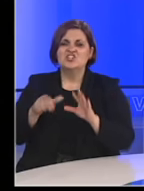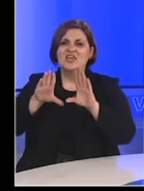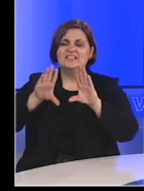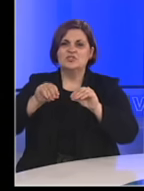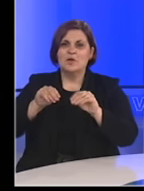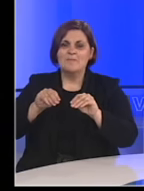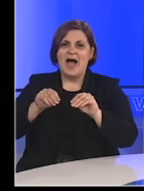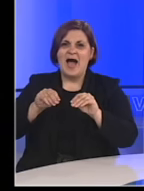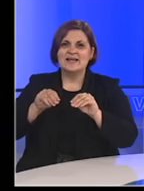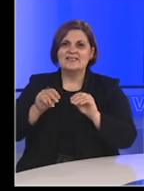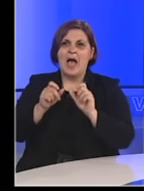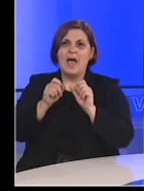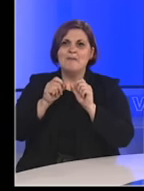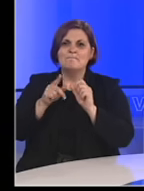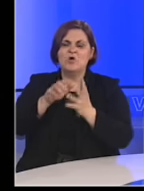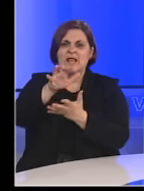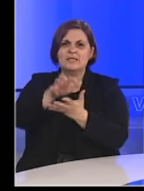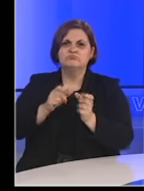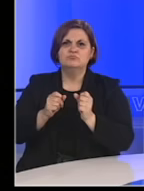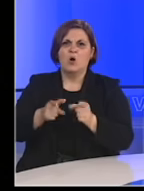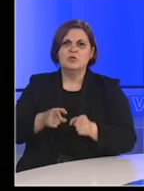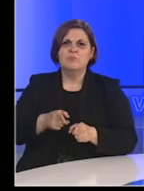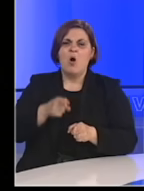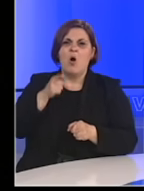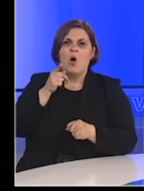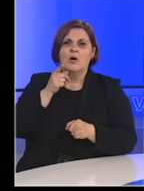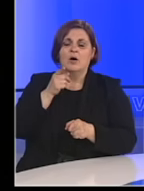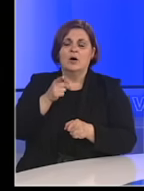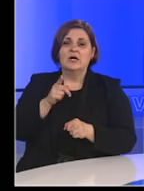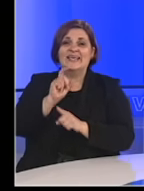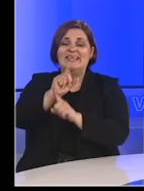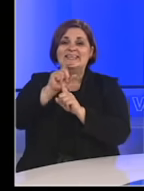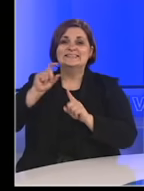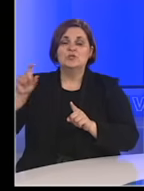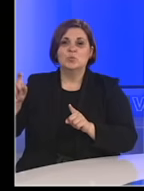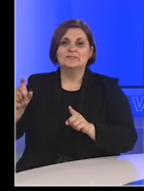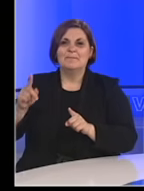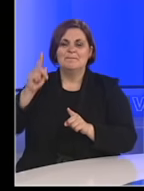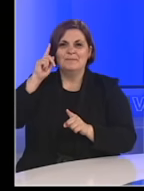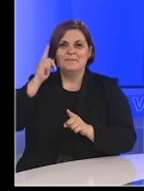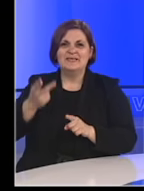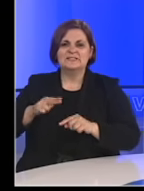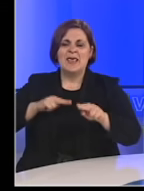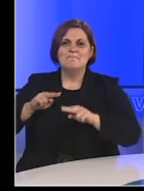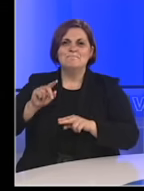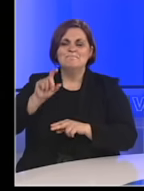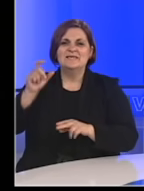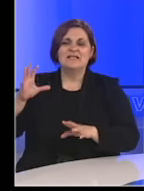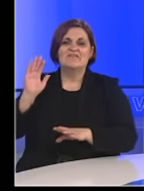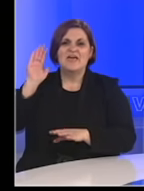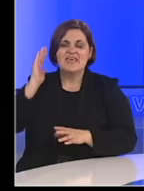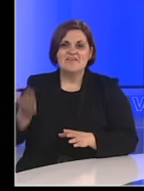marta poslali jedan dopis ovim relevantnim institucijama, prije svega mislim na resorna ministarstva i